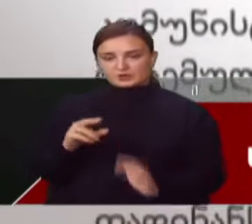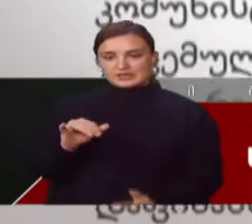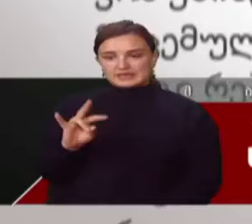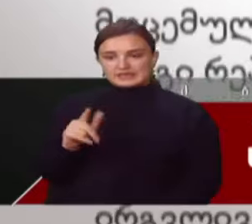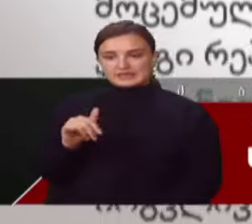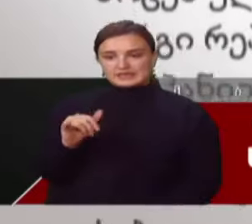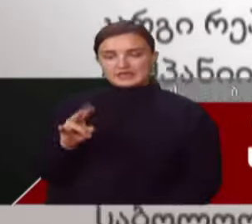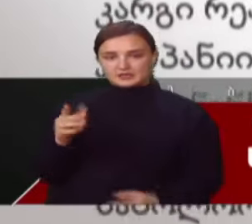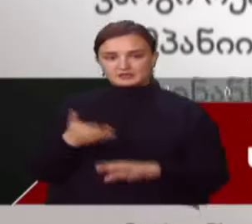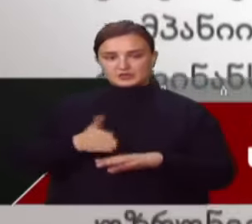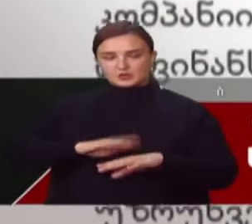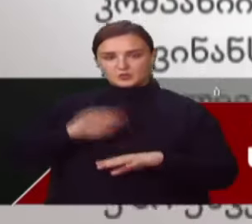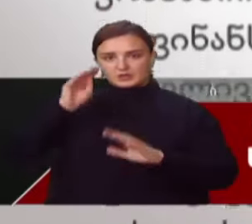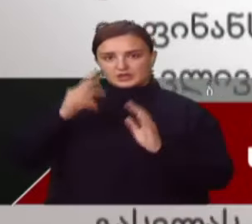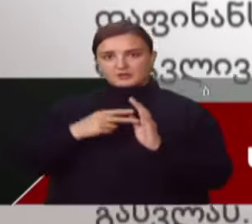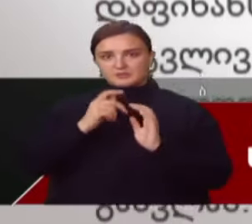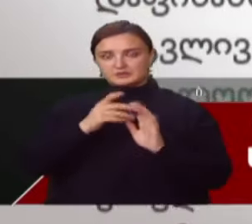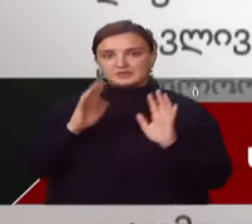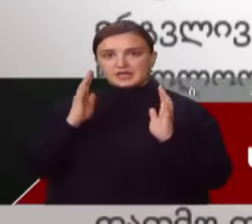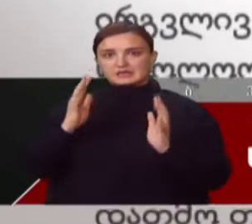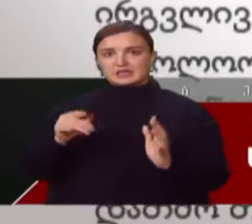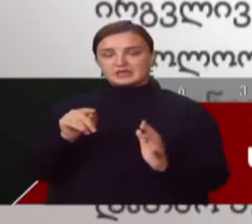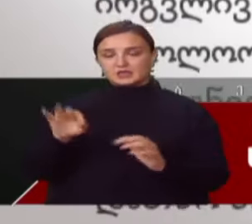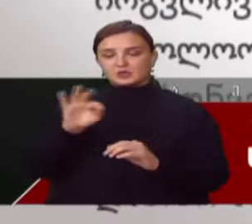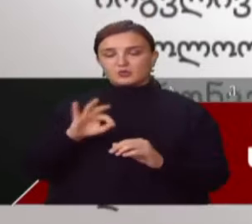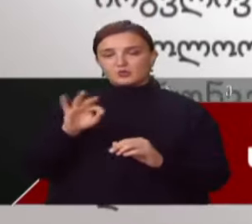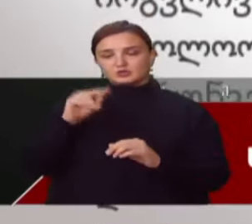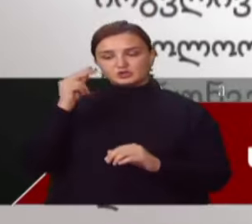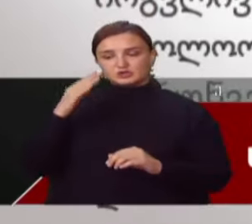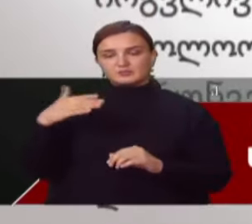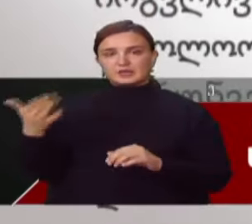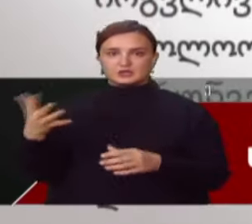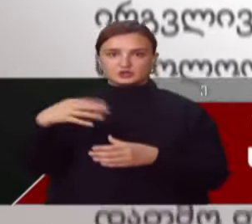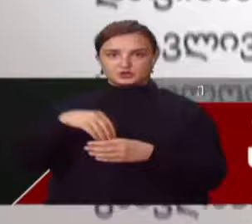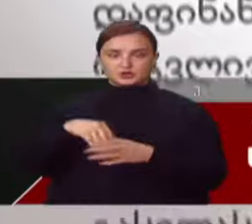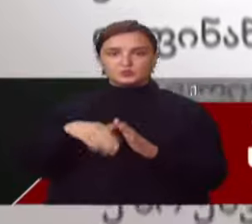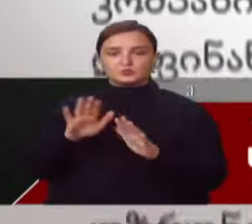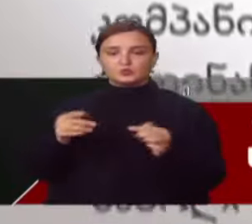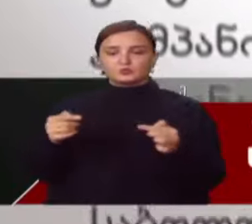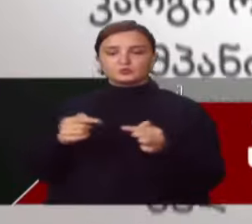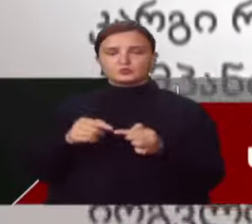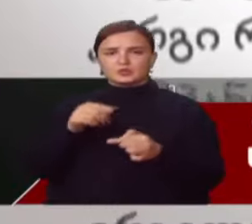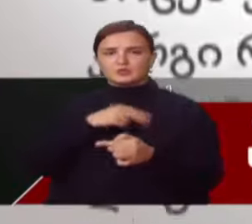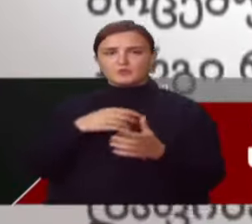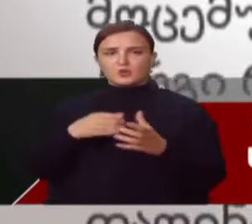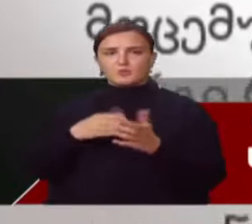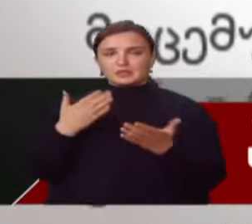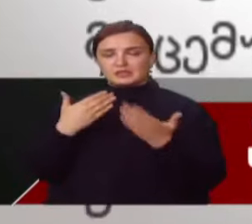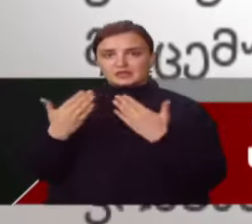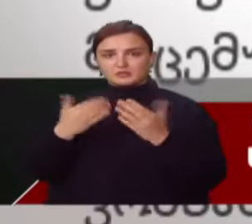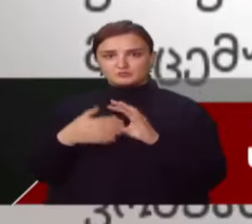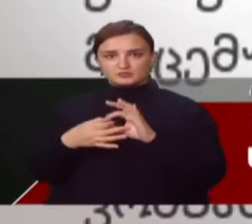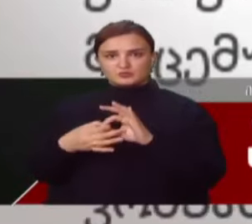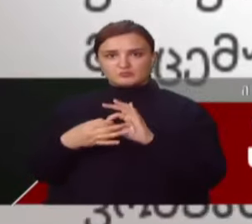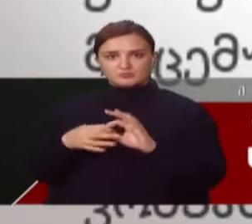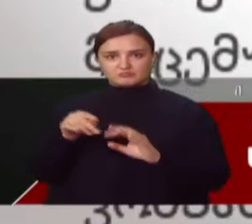დანიგანი კრიტიკულად აფასებს ანაკლიის პორტის მშენებლობაში ჩინური მხარის ჩართულობას. უფრო ზუსტად, იმ კომპანიასთან თანამშრომლობას,